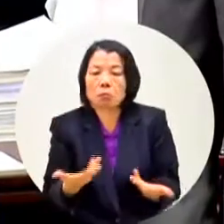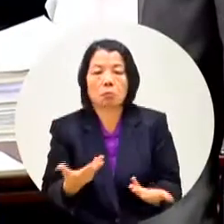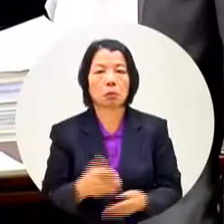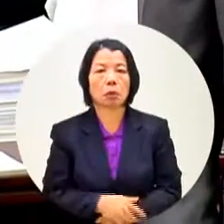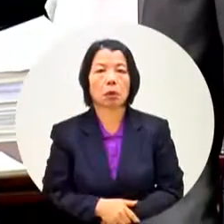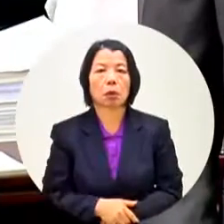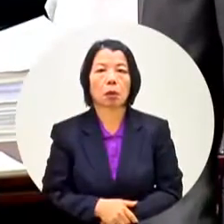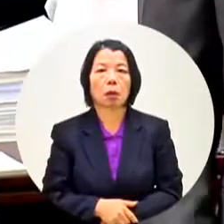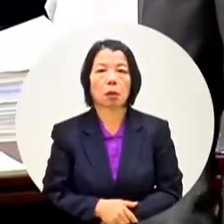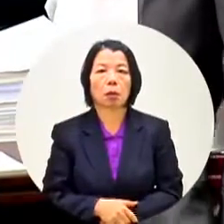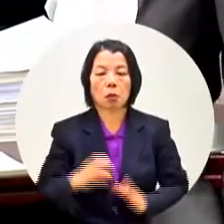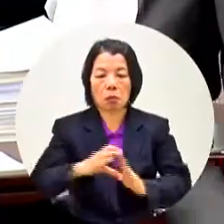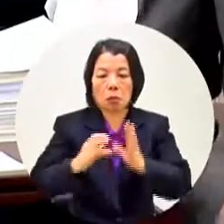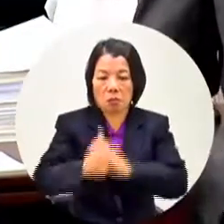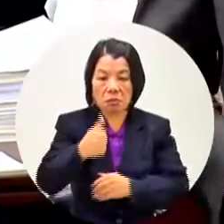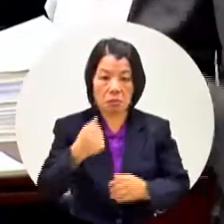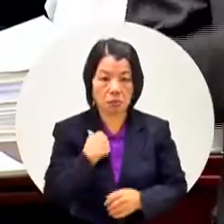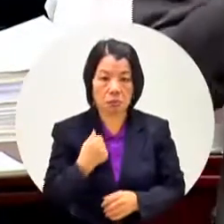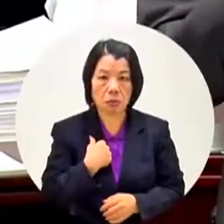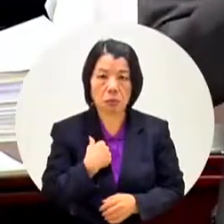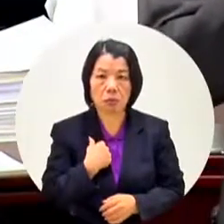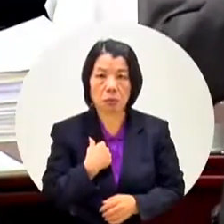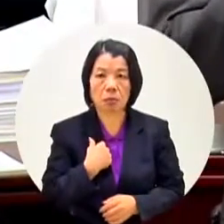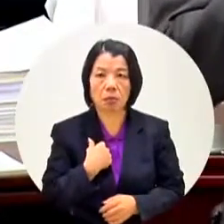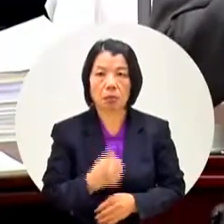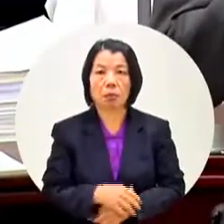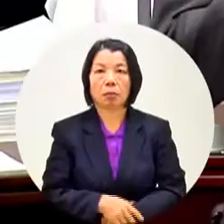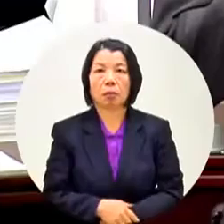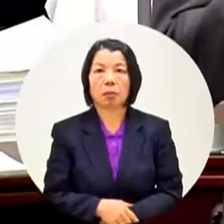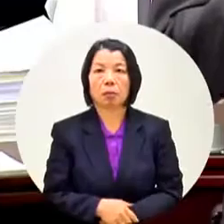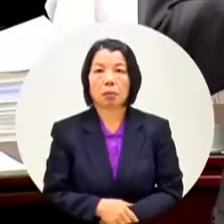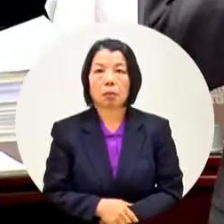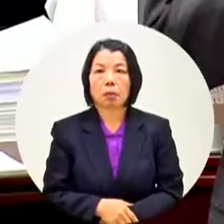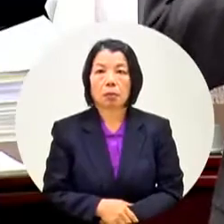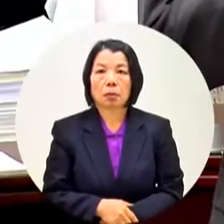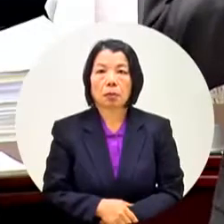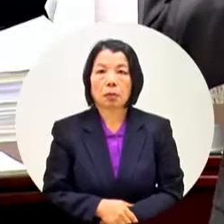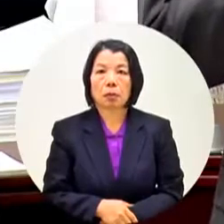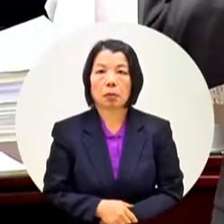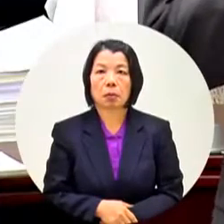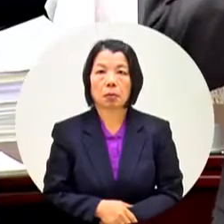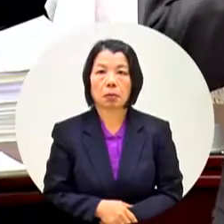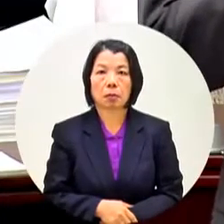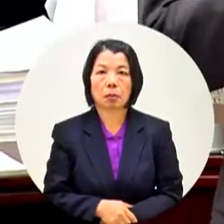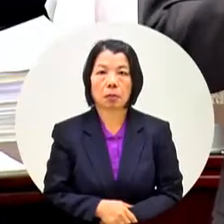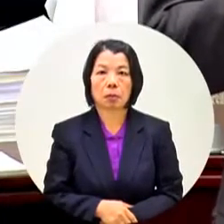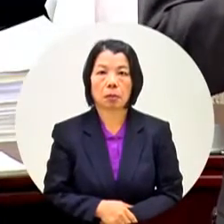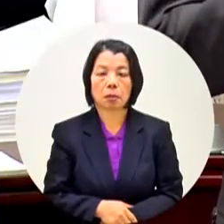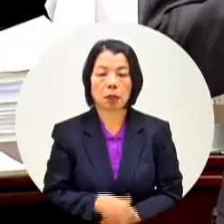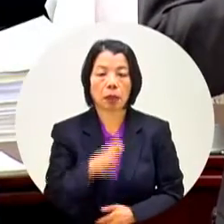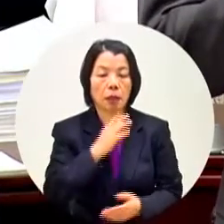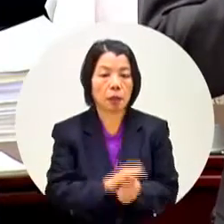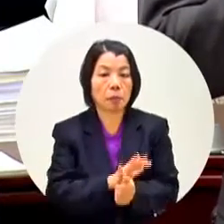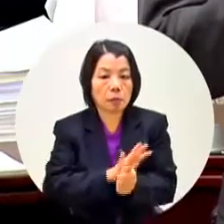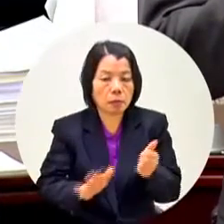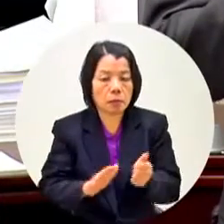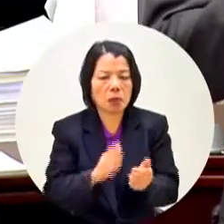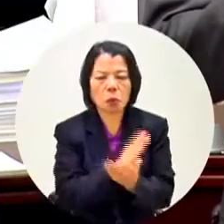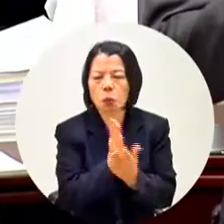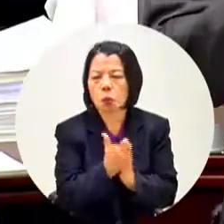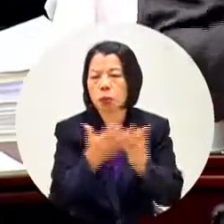况之下，下一个要发生的农产品，我想局长你们应该知道是哪一个嘛，对不对？都会提前知道。